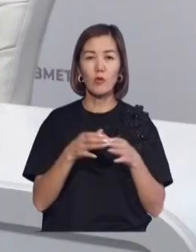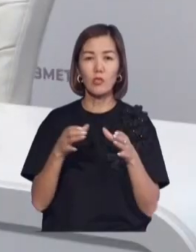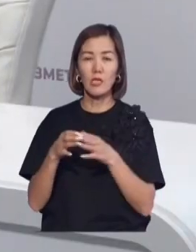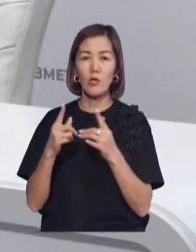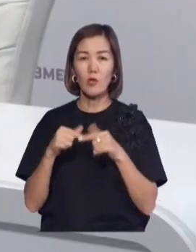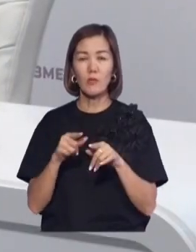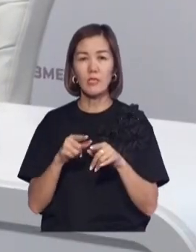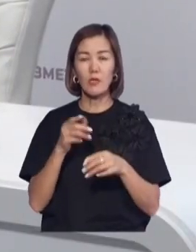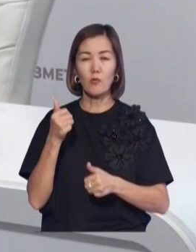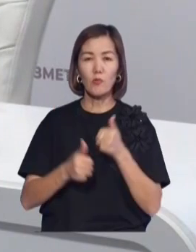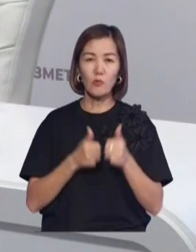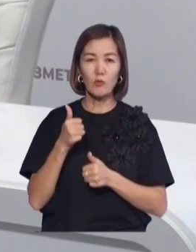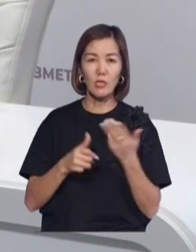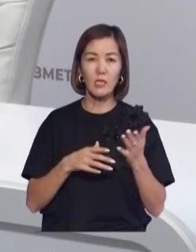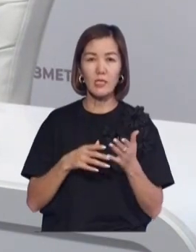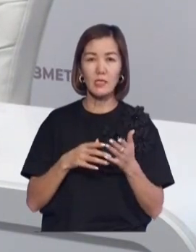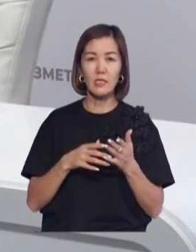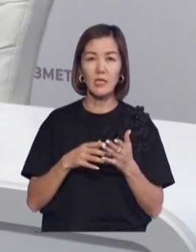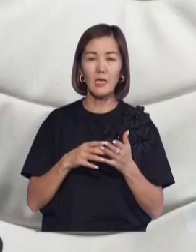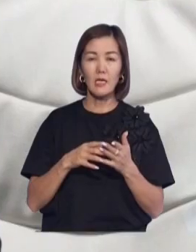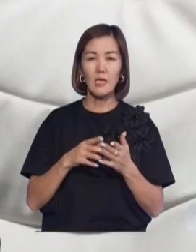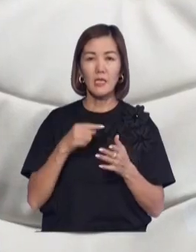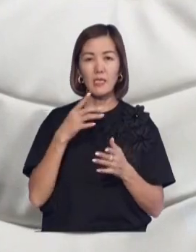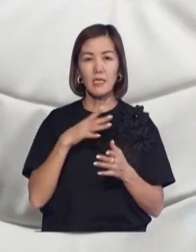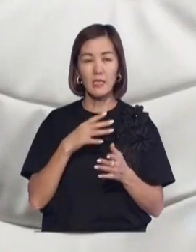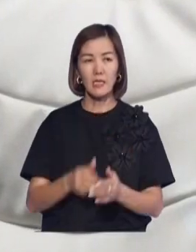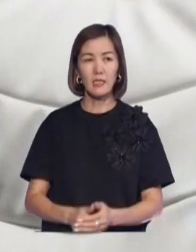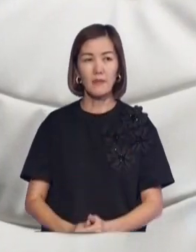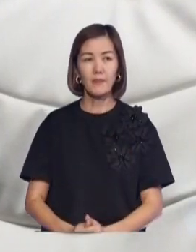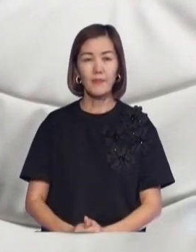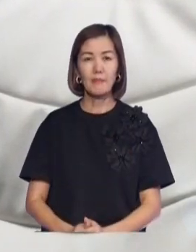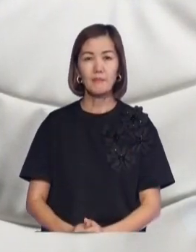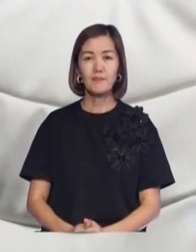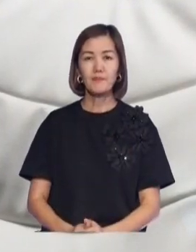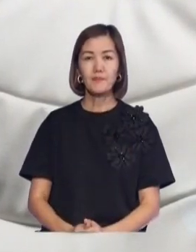органдар ұйымдастырған конкурстар негізінде де берілетінін тілге тиек етті.